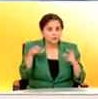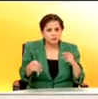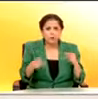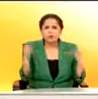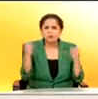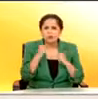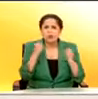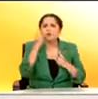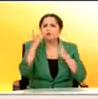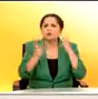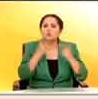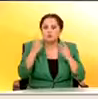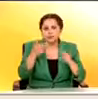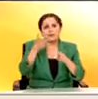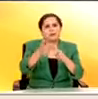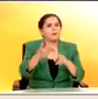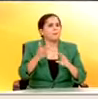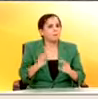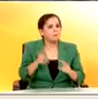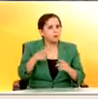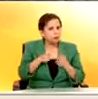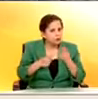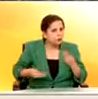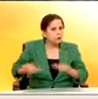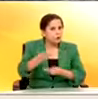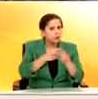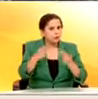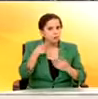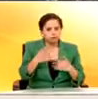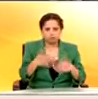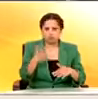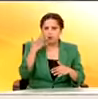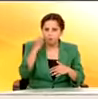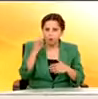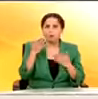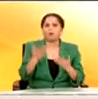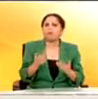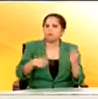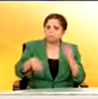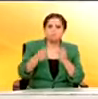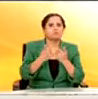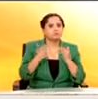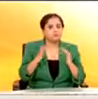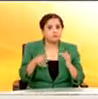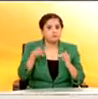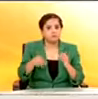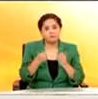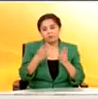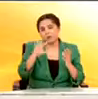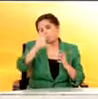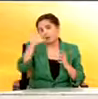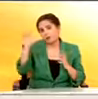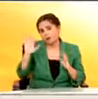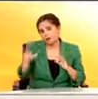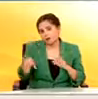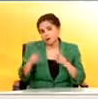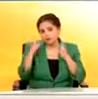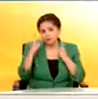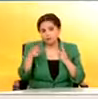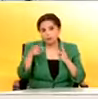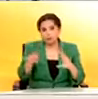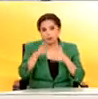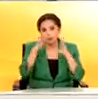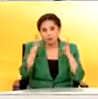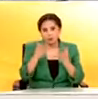विंटर टूरिज्म को अपनी अर्थव्यवस्था का बहुत बड़ा आधार बना दिया है। अनेक देशों में दुनिया